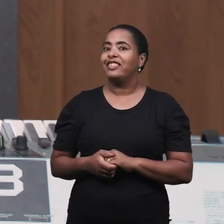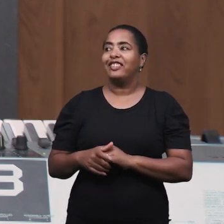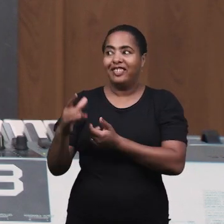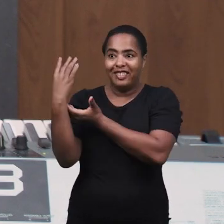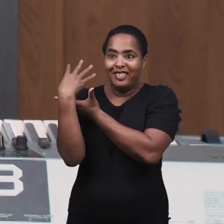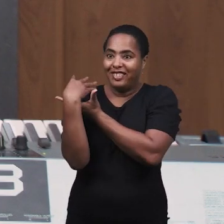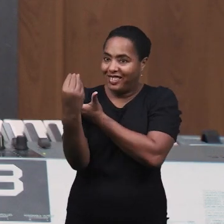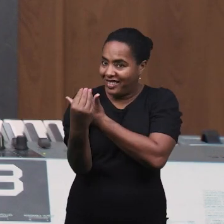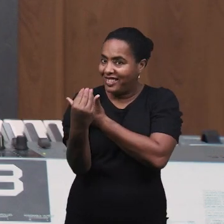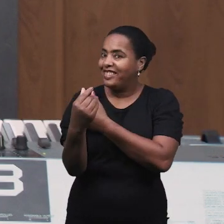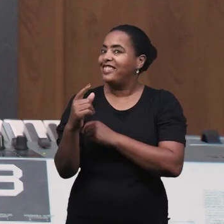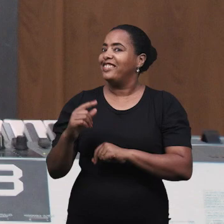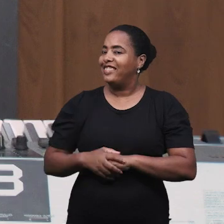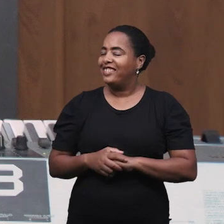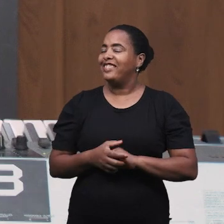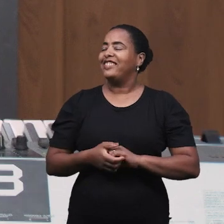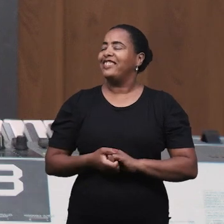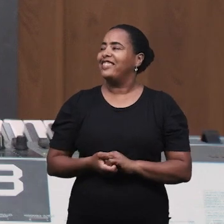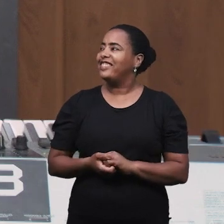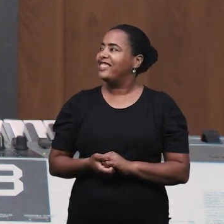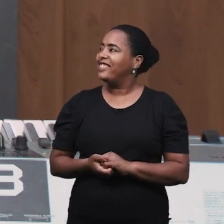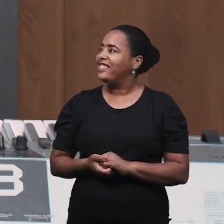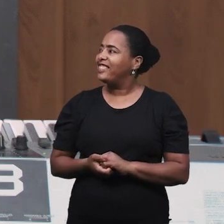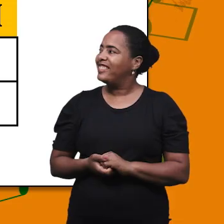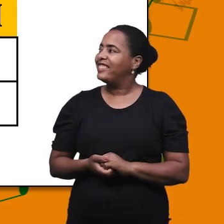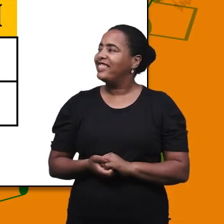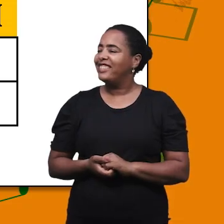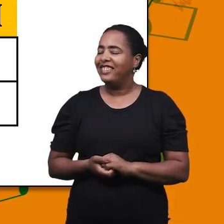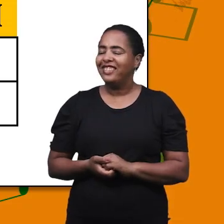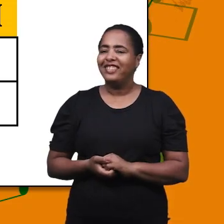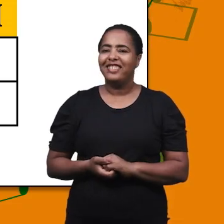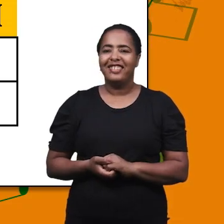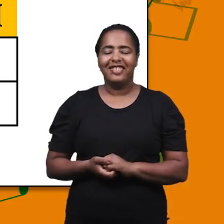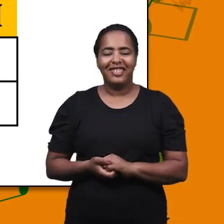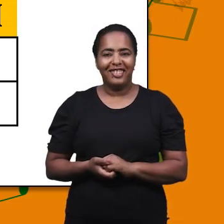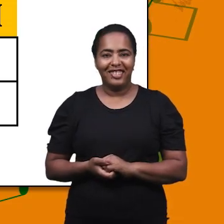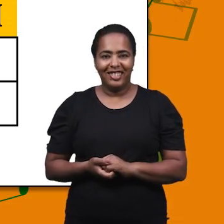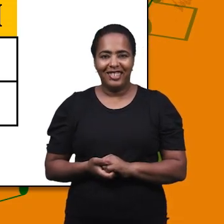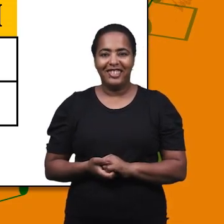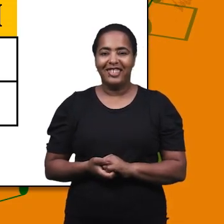flûte. Comigo na flauta. 3, e.